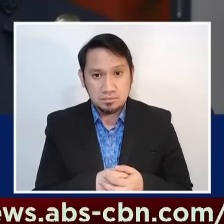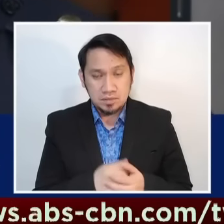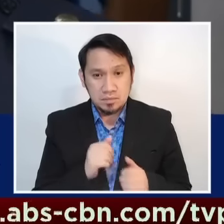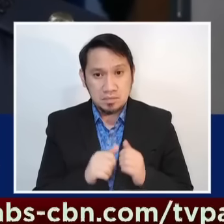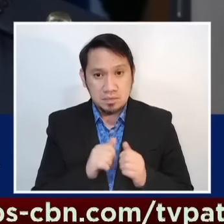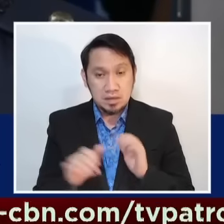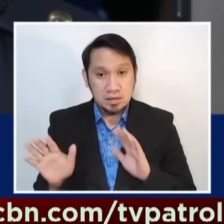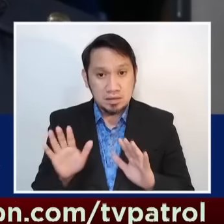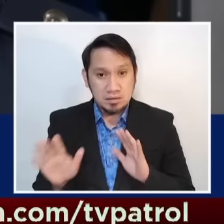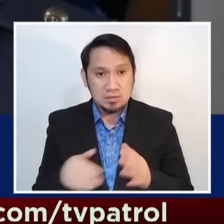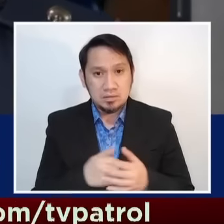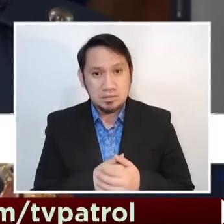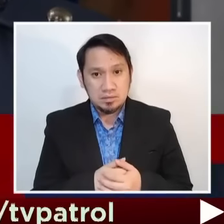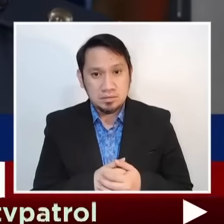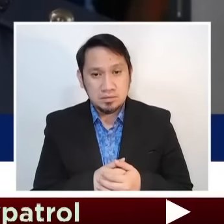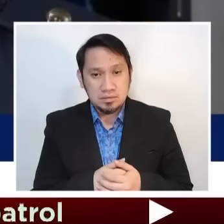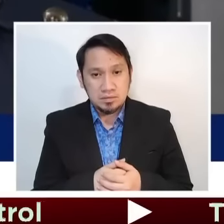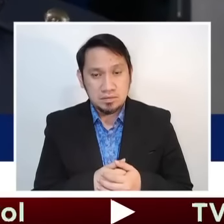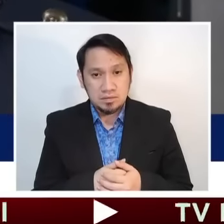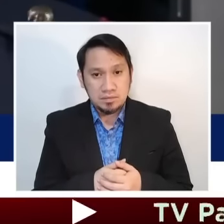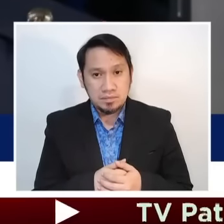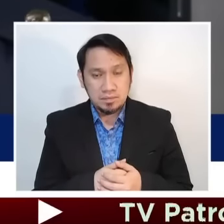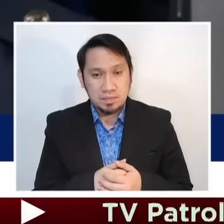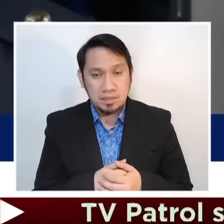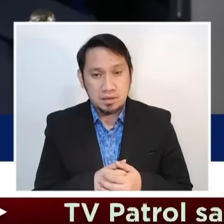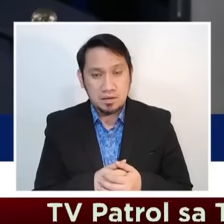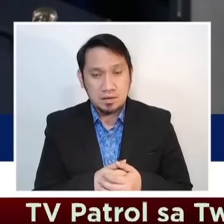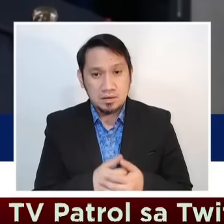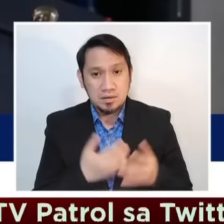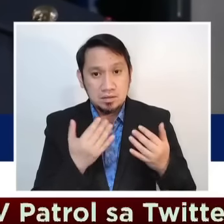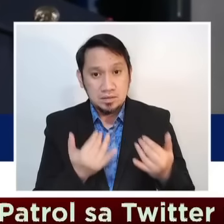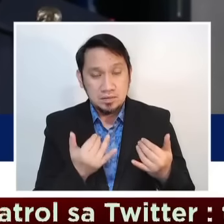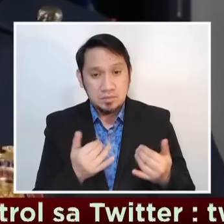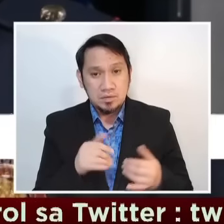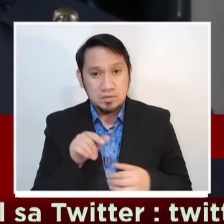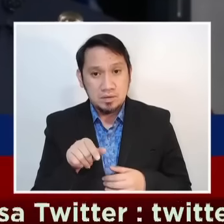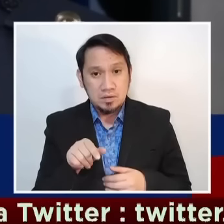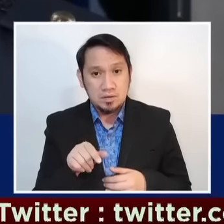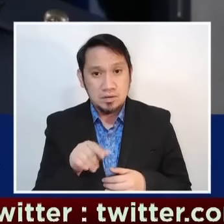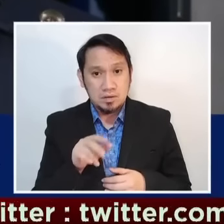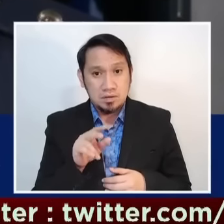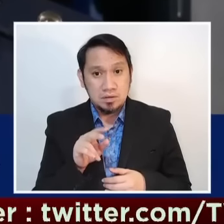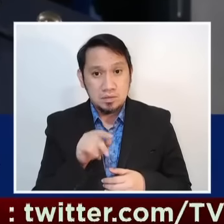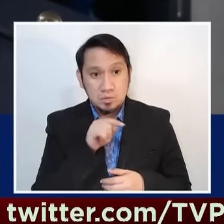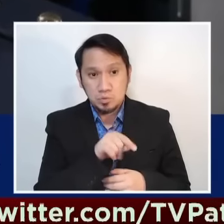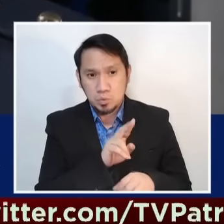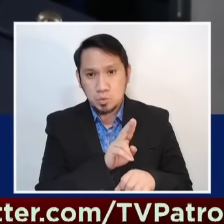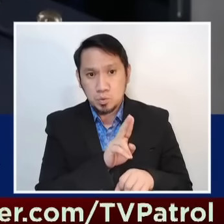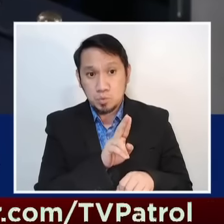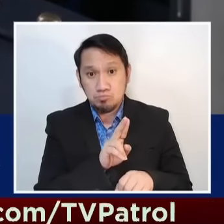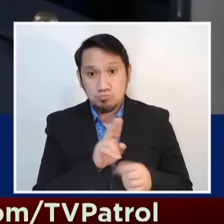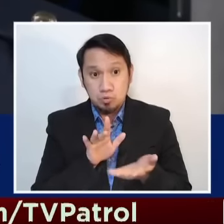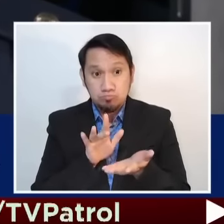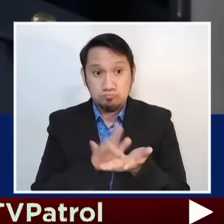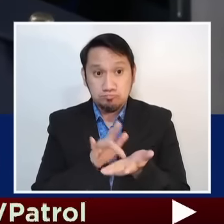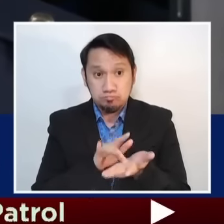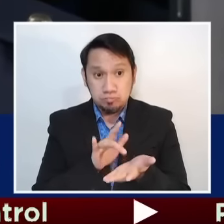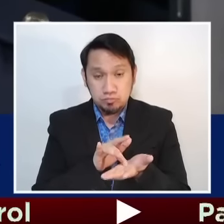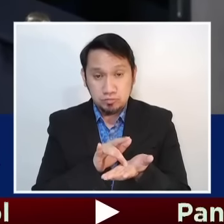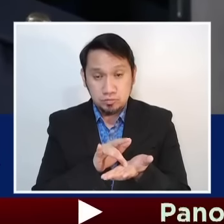harassing ng paniningil. Yeah, so that's on their part. Now for NPC, yung part na ginagamit mo yung